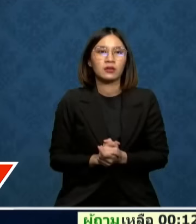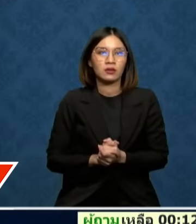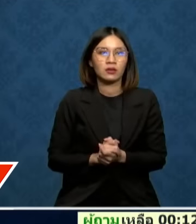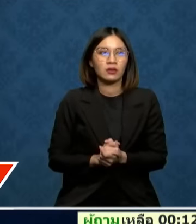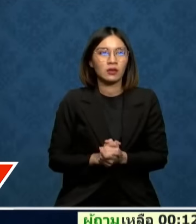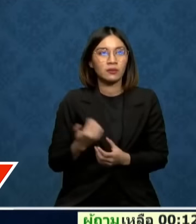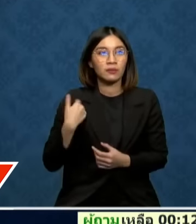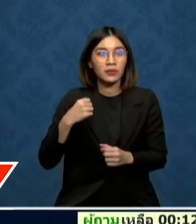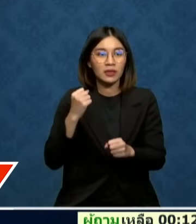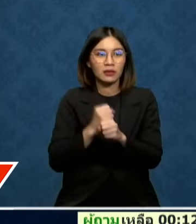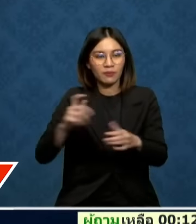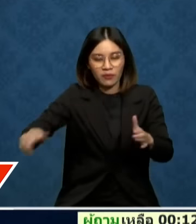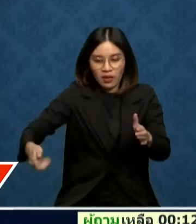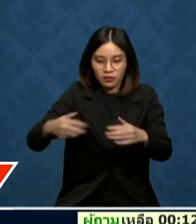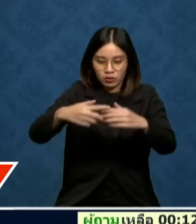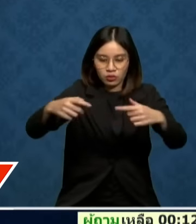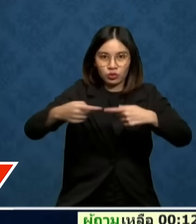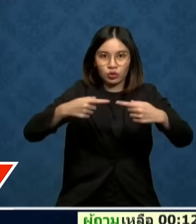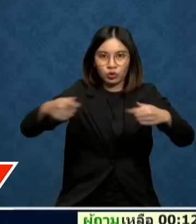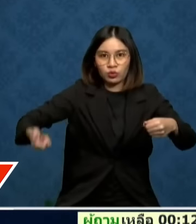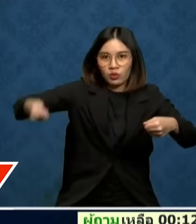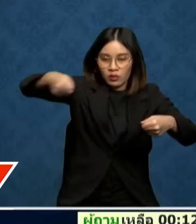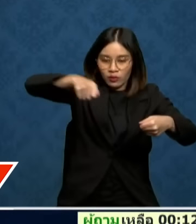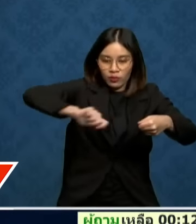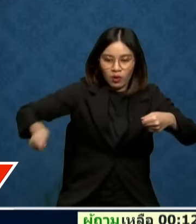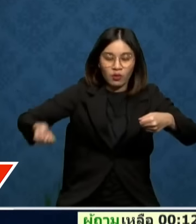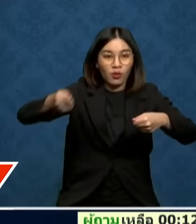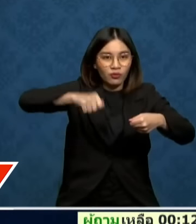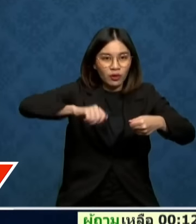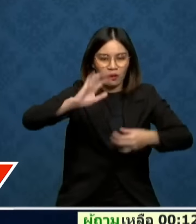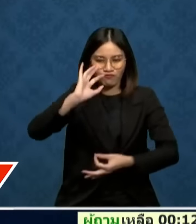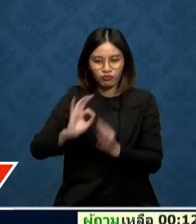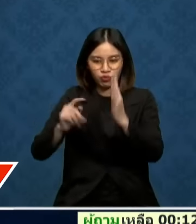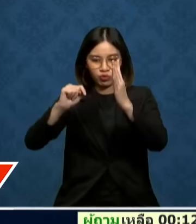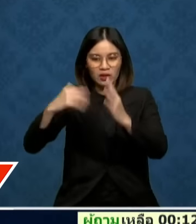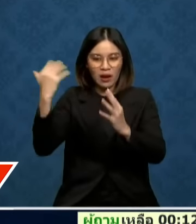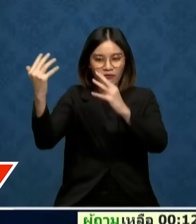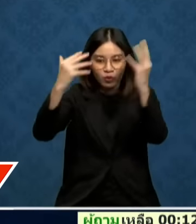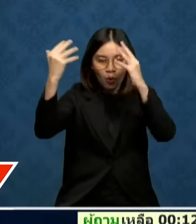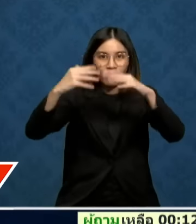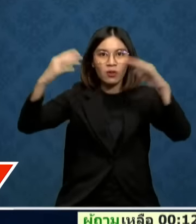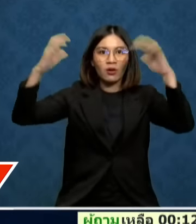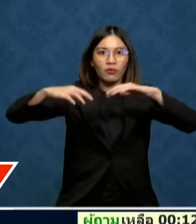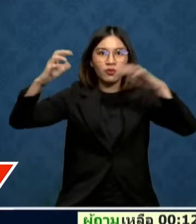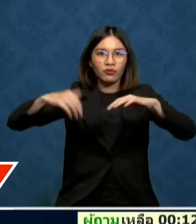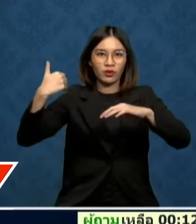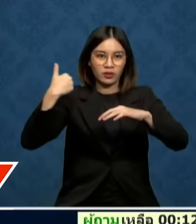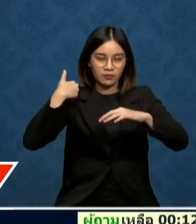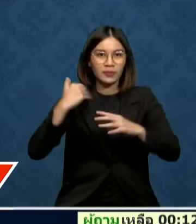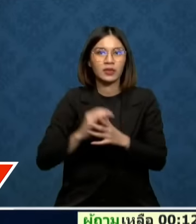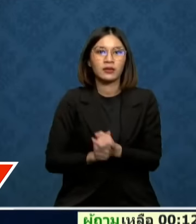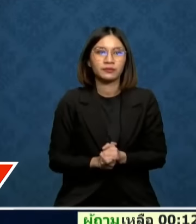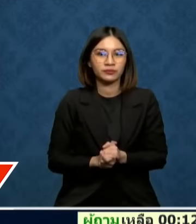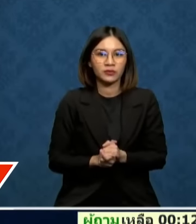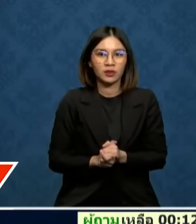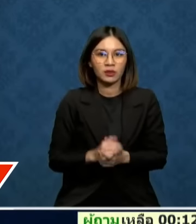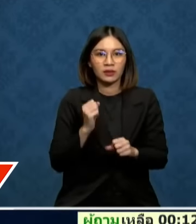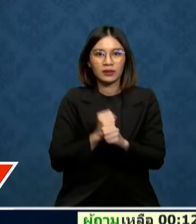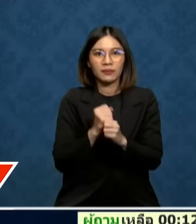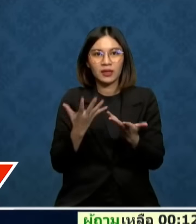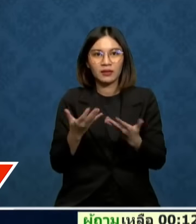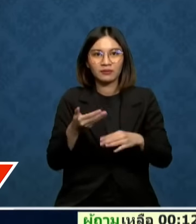ตักใส่ถุงไปบ้างแล้วแต่ด้วยตัวอาคารที่ถูกเพลิงไหม้ยังคงมีส่วนที่โดนลมโดนฝนอยู่อีกเป็นจำนวนมากและจะเอายังไ